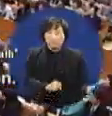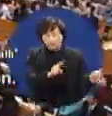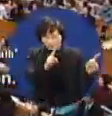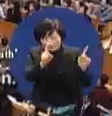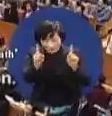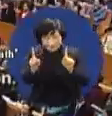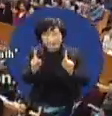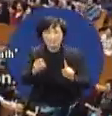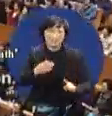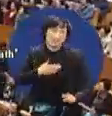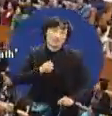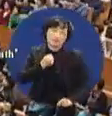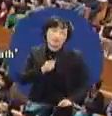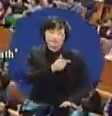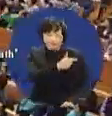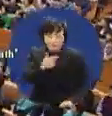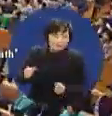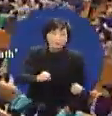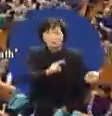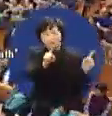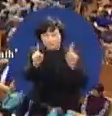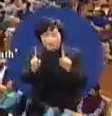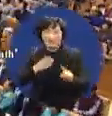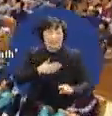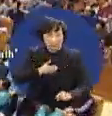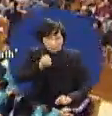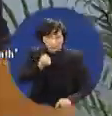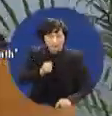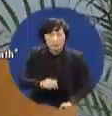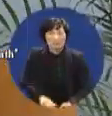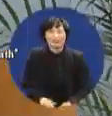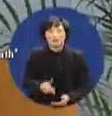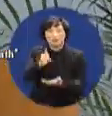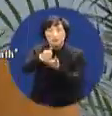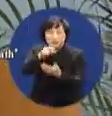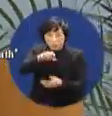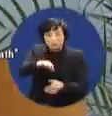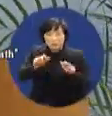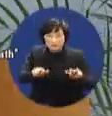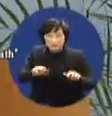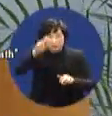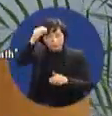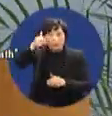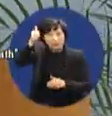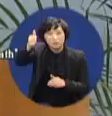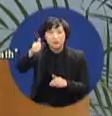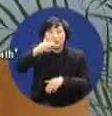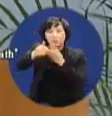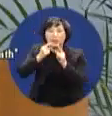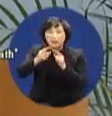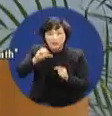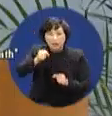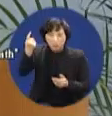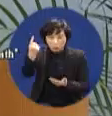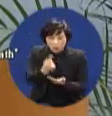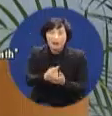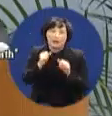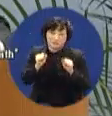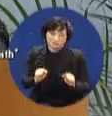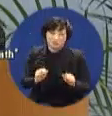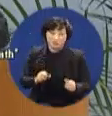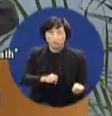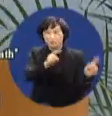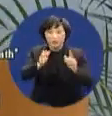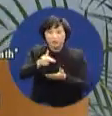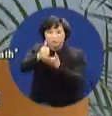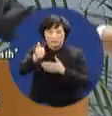부활, 이 엄청난 부활. 주님은 이곳에 성령으로 말씀으로 와 계십니다. 부활의 주님이 내